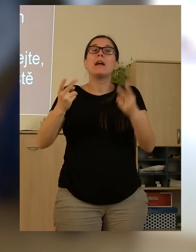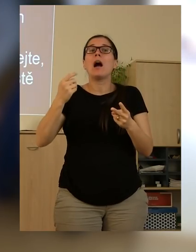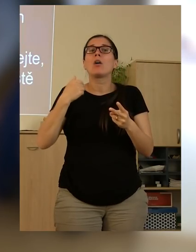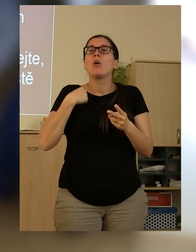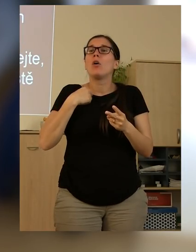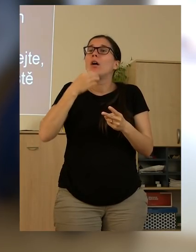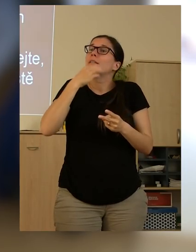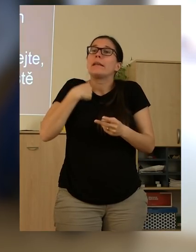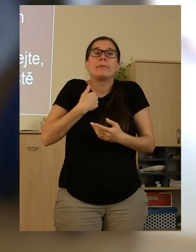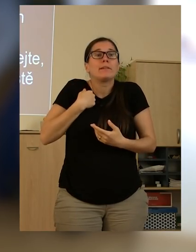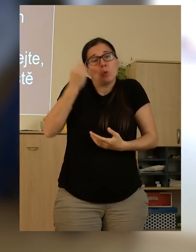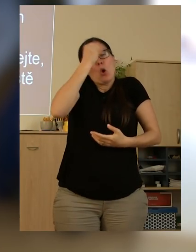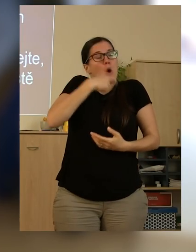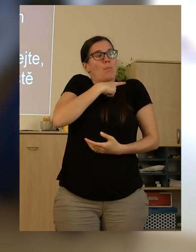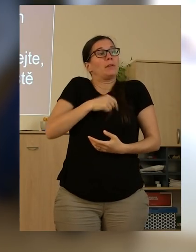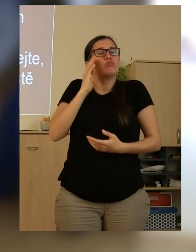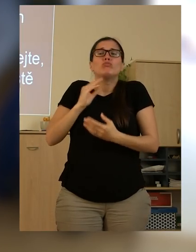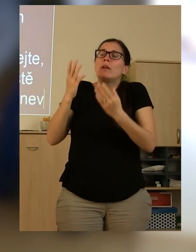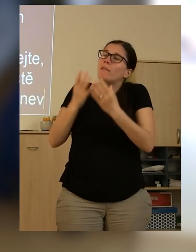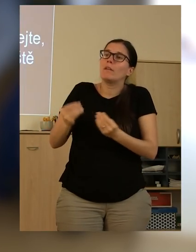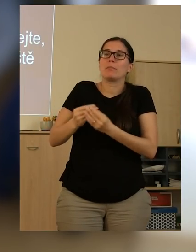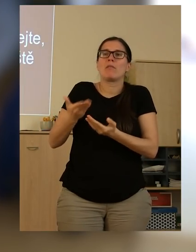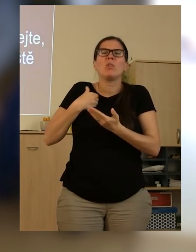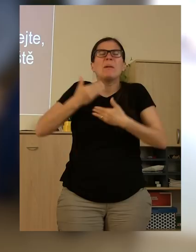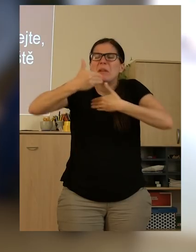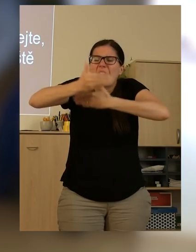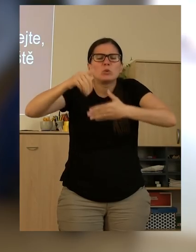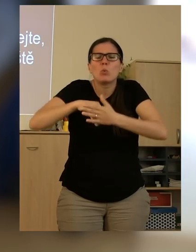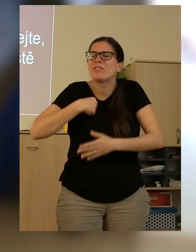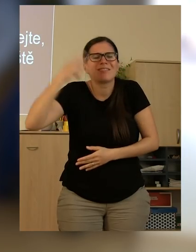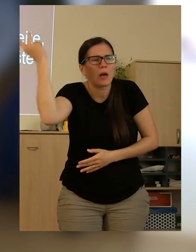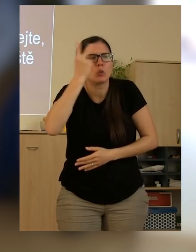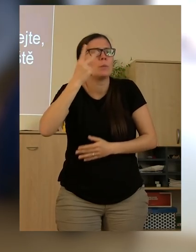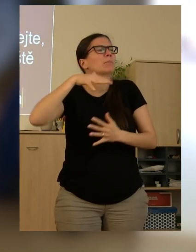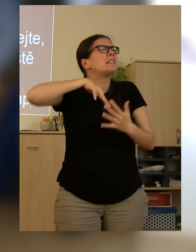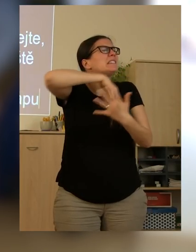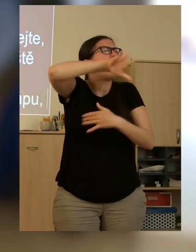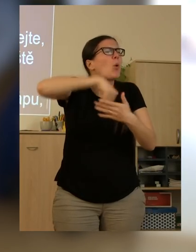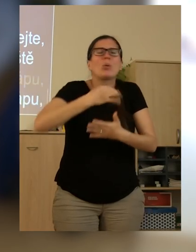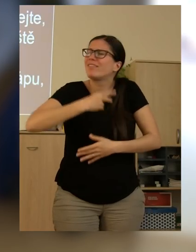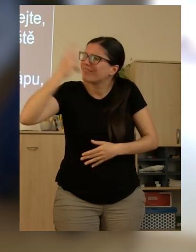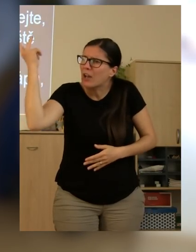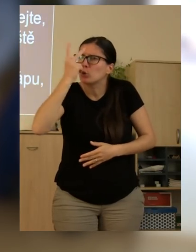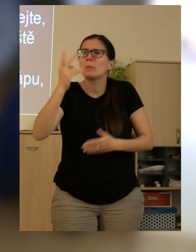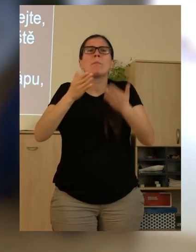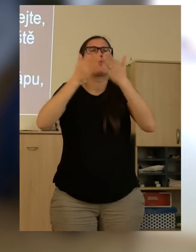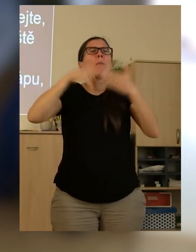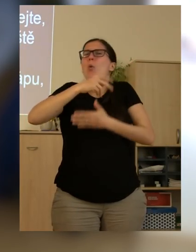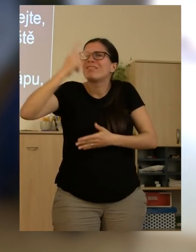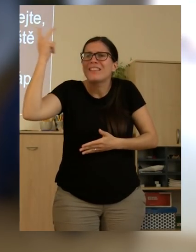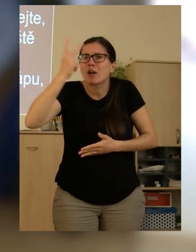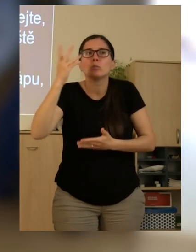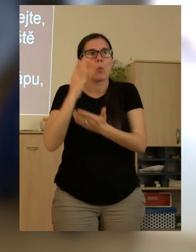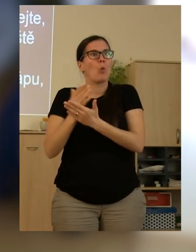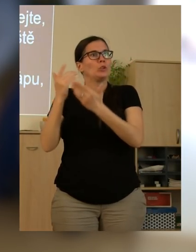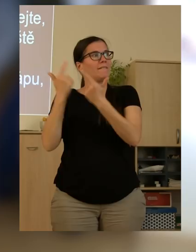mluvíte. Vůbec nechápu, co je město, nechápu, co je bloudí, nechápu, co je domov. A on to začne vysvětlovat samozřejmě.